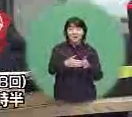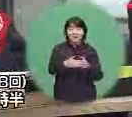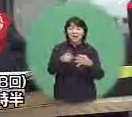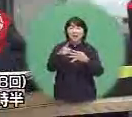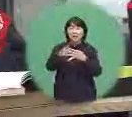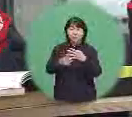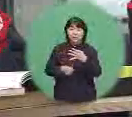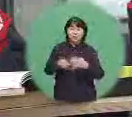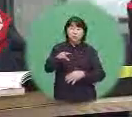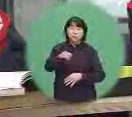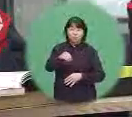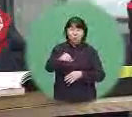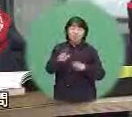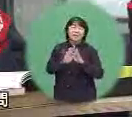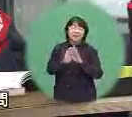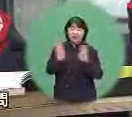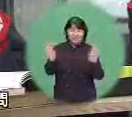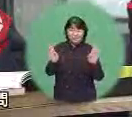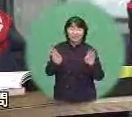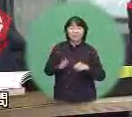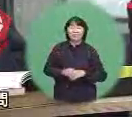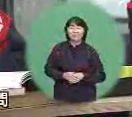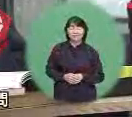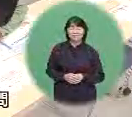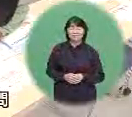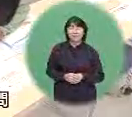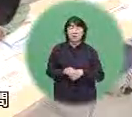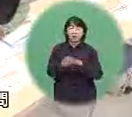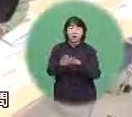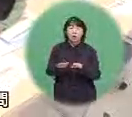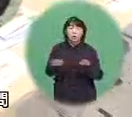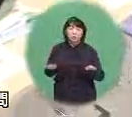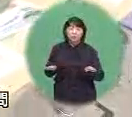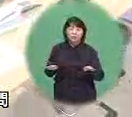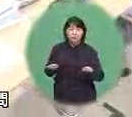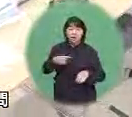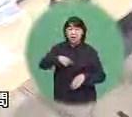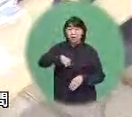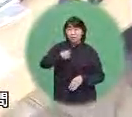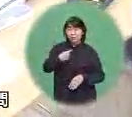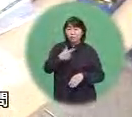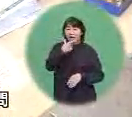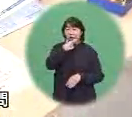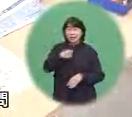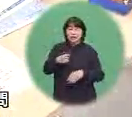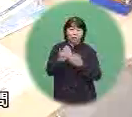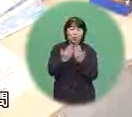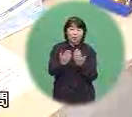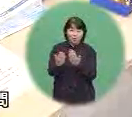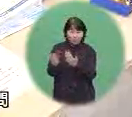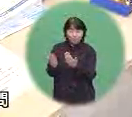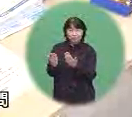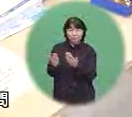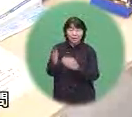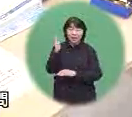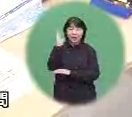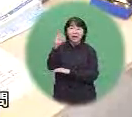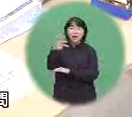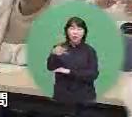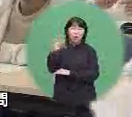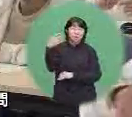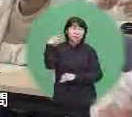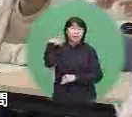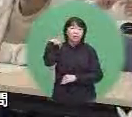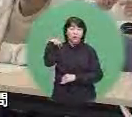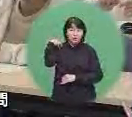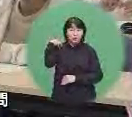ます。子どもたちは好きな教科を自主的に学習し、講師を務める元教員などのボ